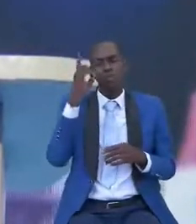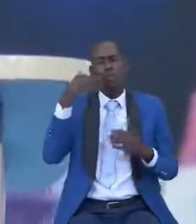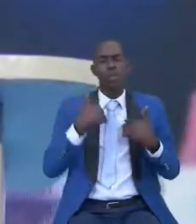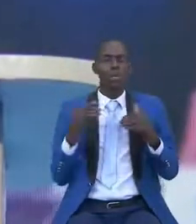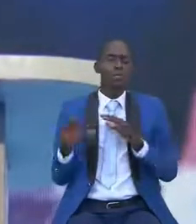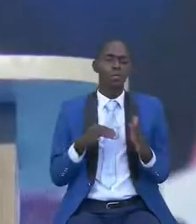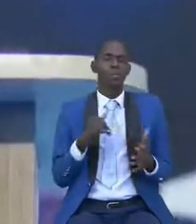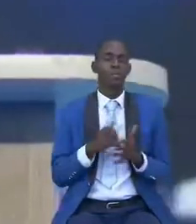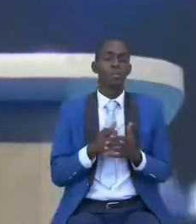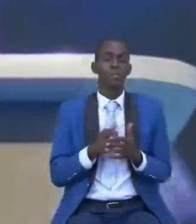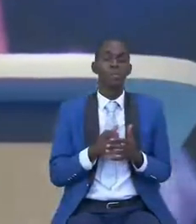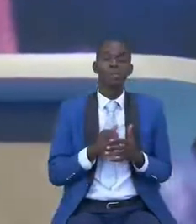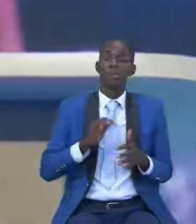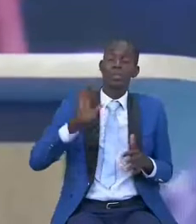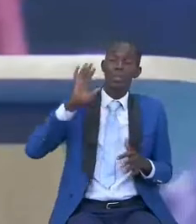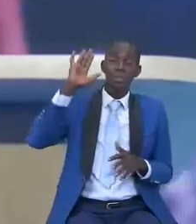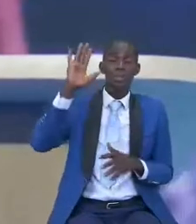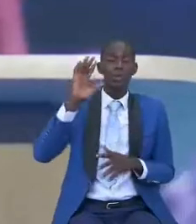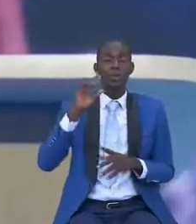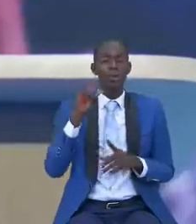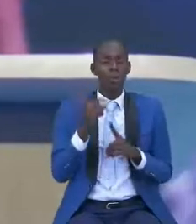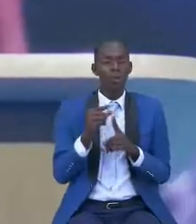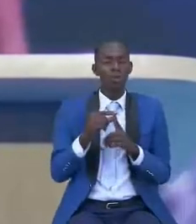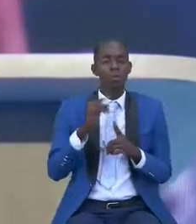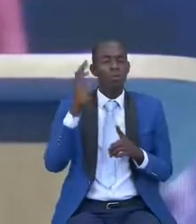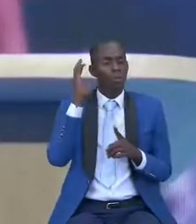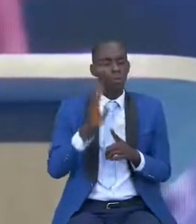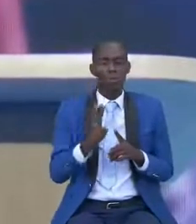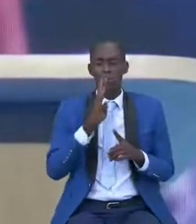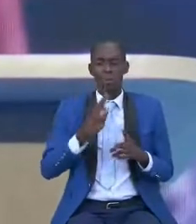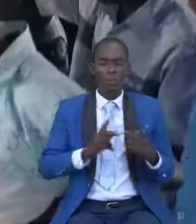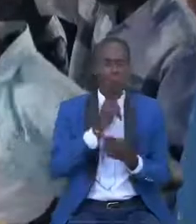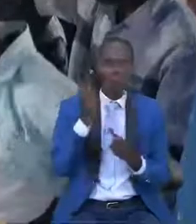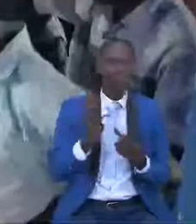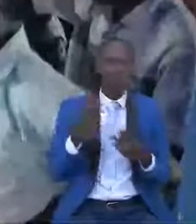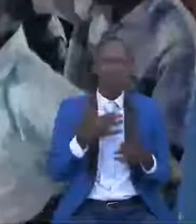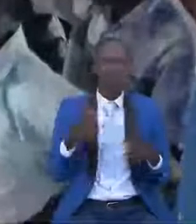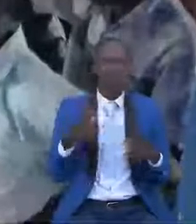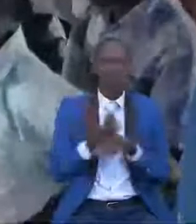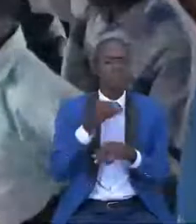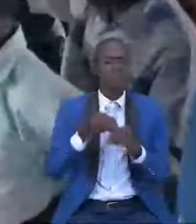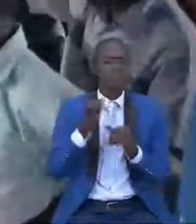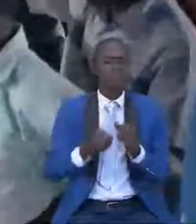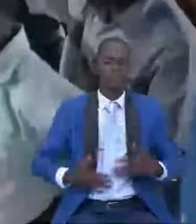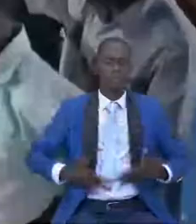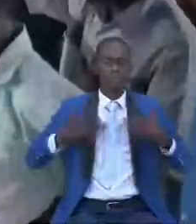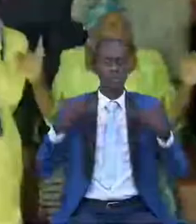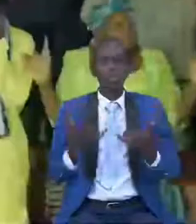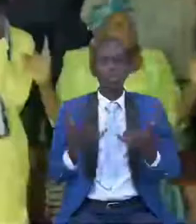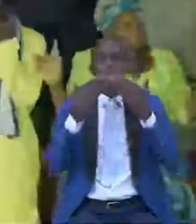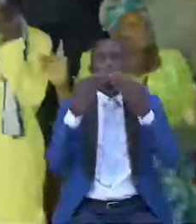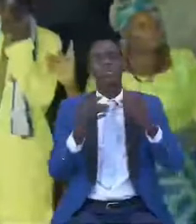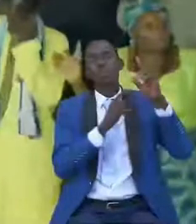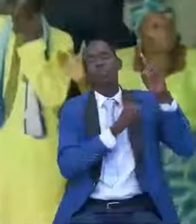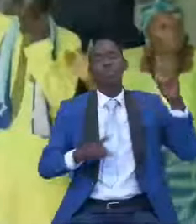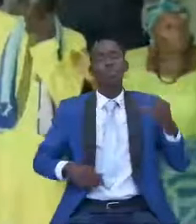nous savons que tu l'as fait. Ta parole sera manifestée et révélée dans chaque vie